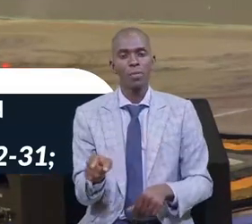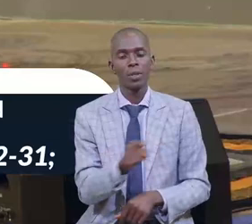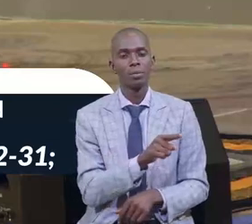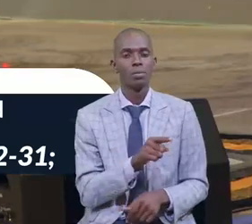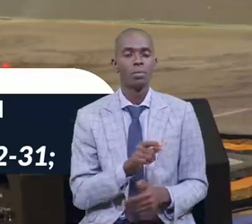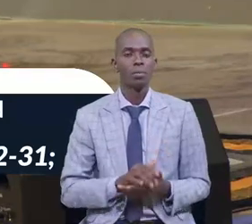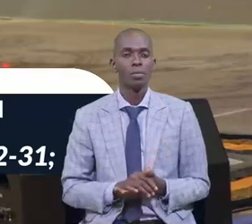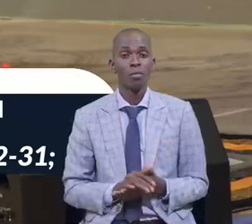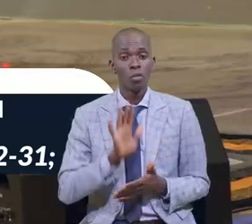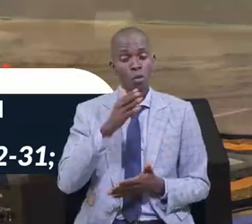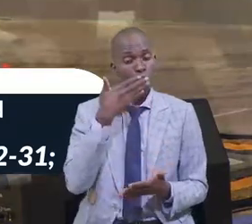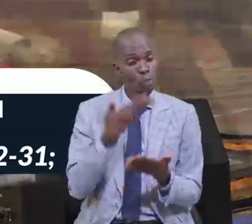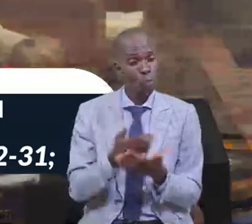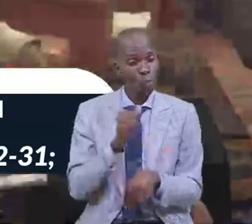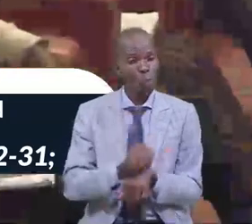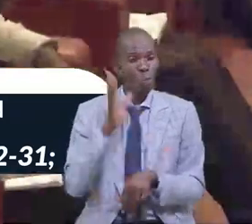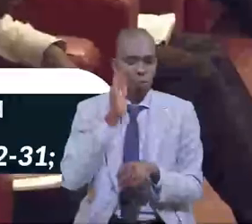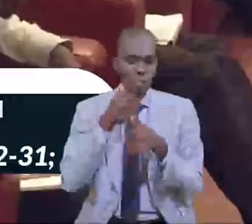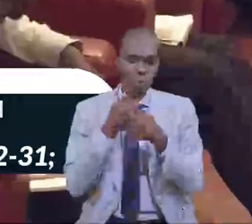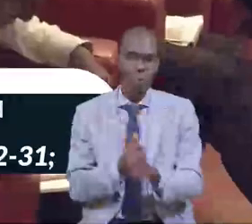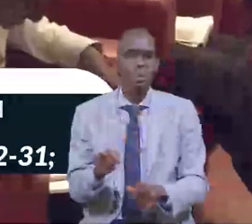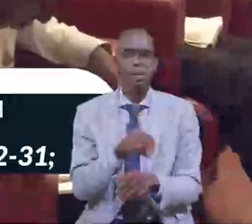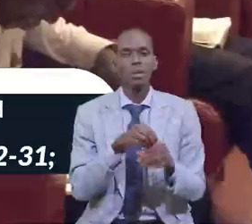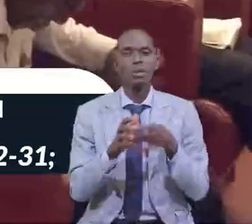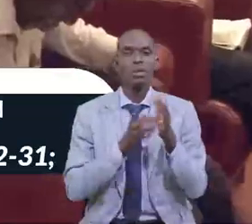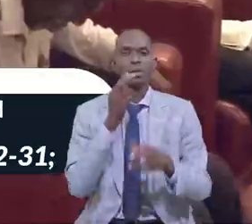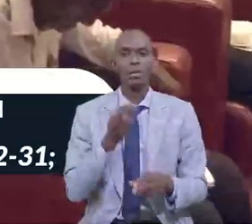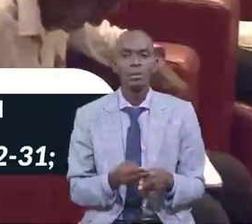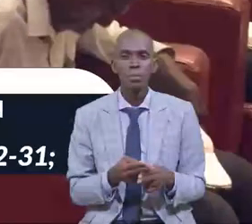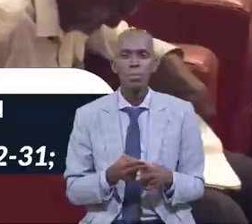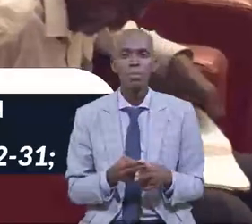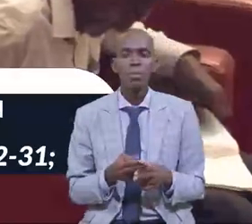leurs œuvres les suivent. Vos bonnes œuvres vous suivront.